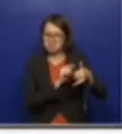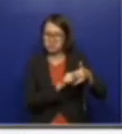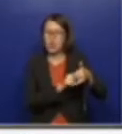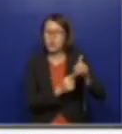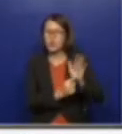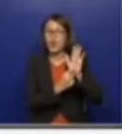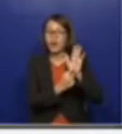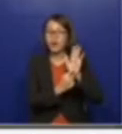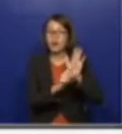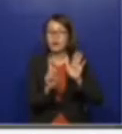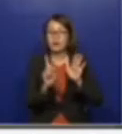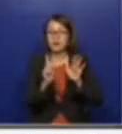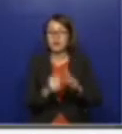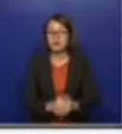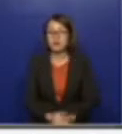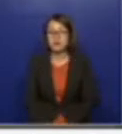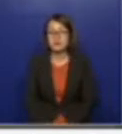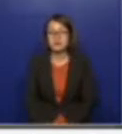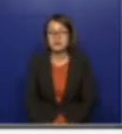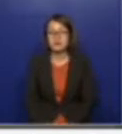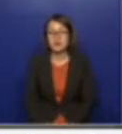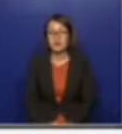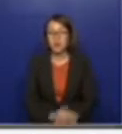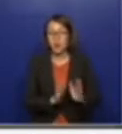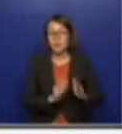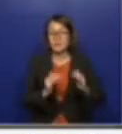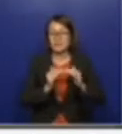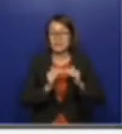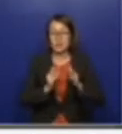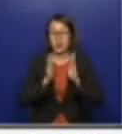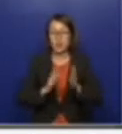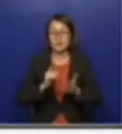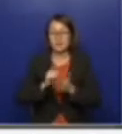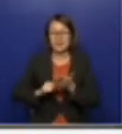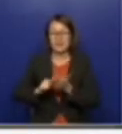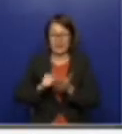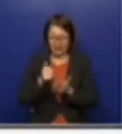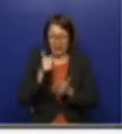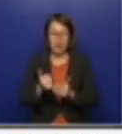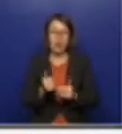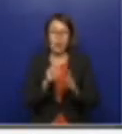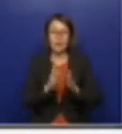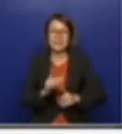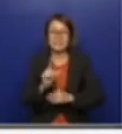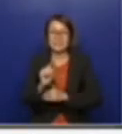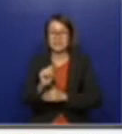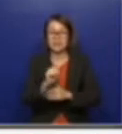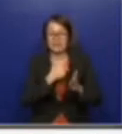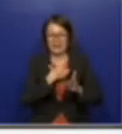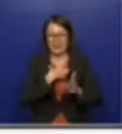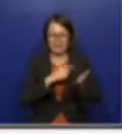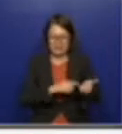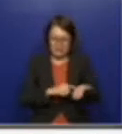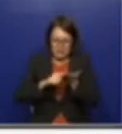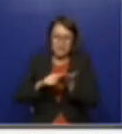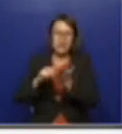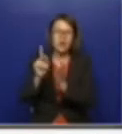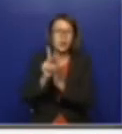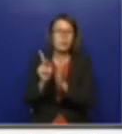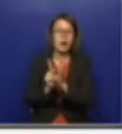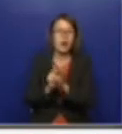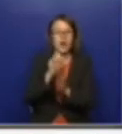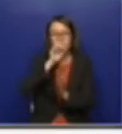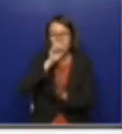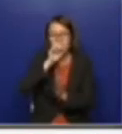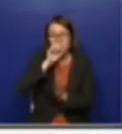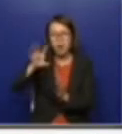างครับผู้มีสิทธิ์เลือกตั้ง20คนต้องการเสนอกฎหมายมาแจ้งต่อสำนักงานเลขาสภาผู้